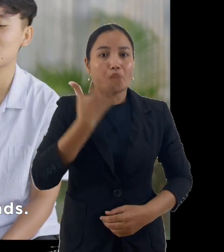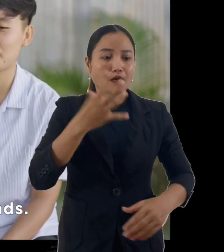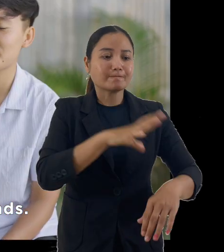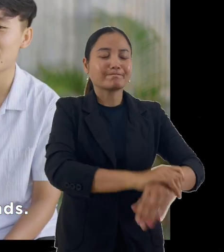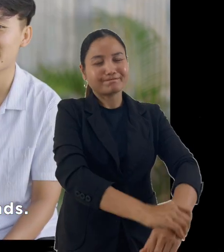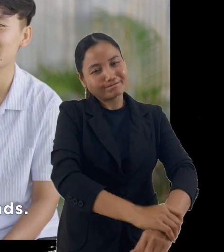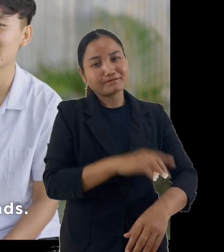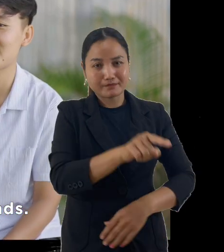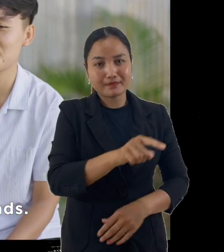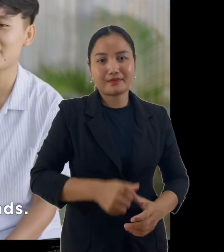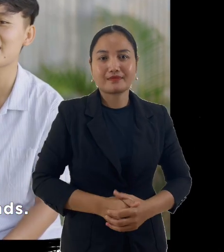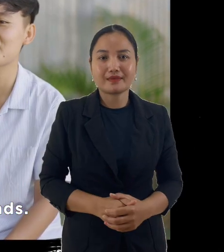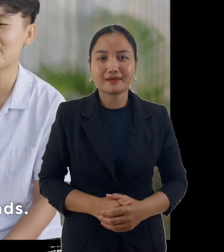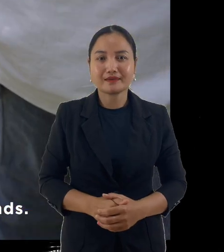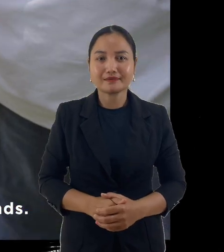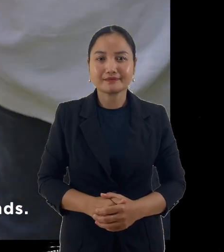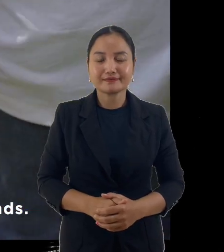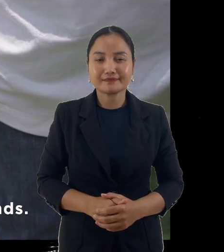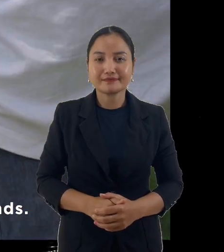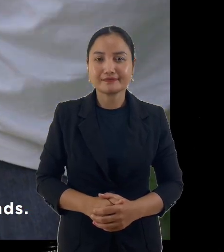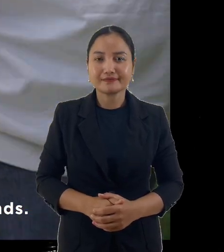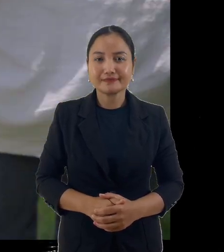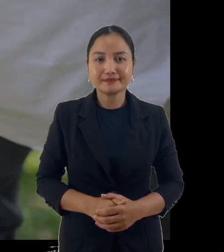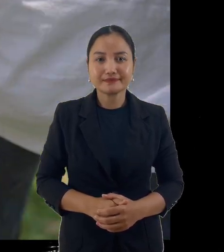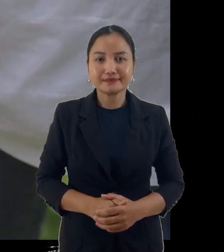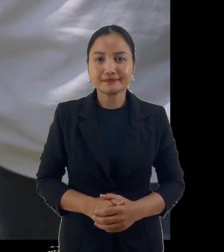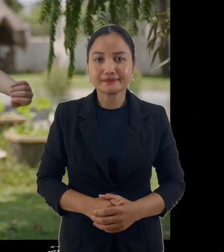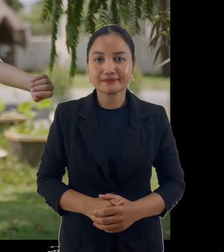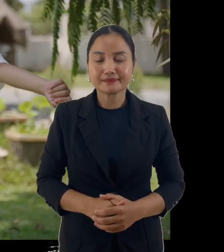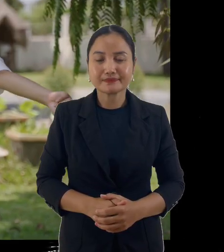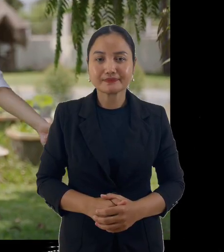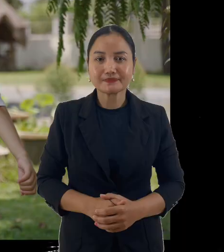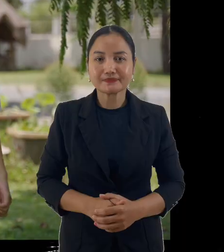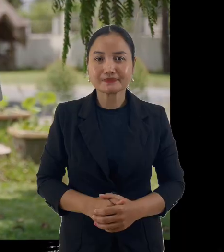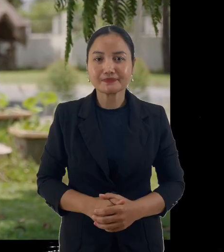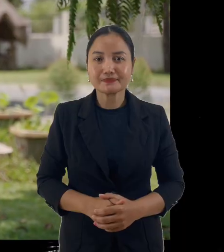គឺគាត់ពេលហ្នឹងភ័យអញ្ចឹងយើងអត់មានអីយើងមានតែចាប់កាន់ដៃគាត់